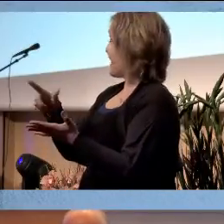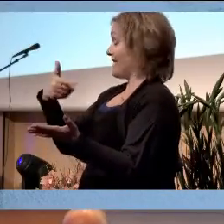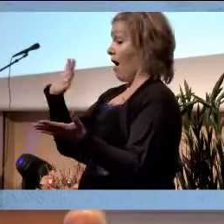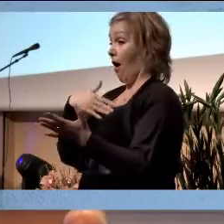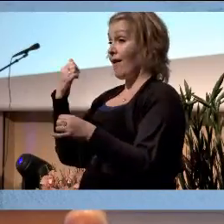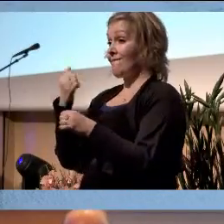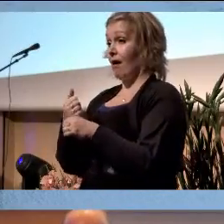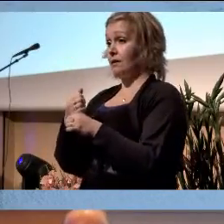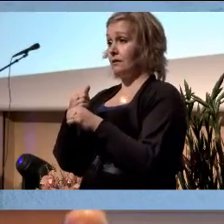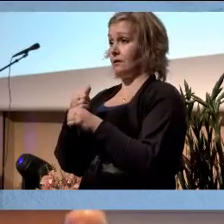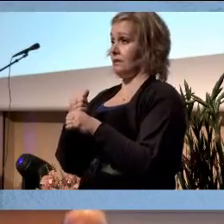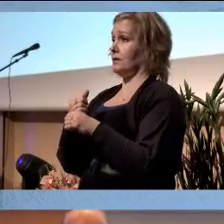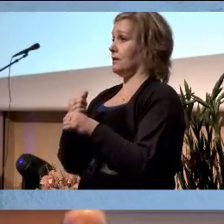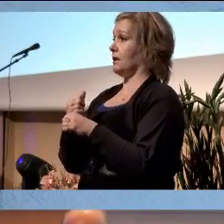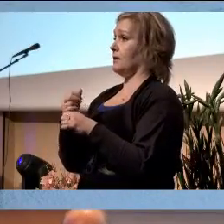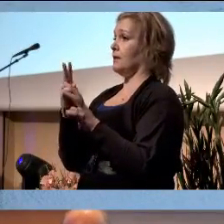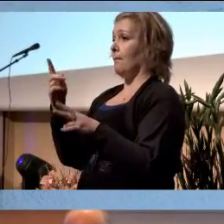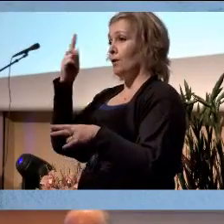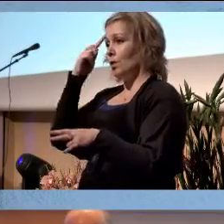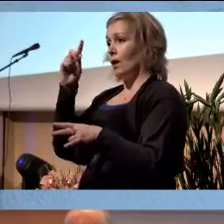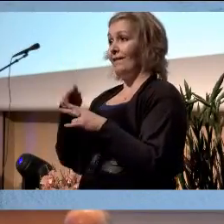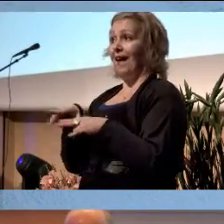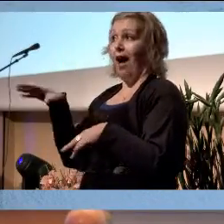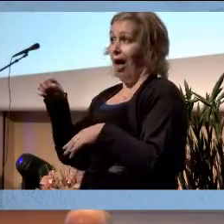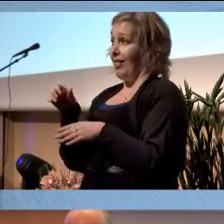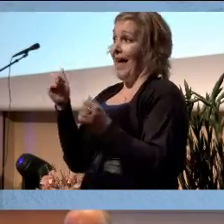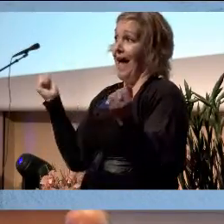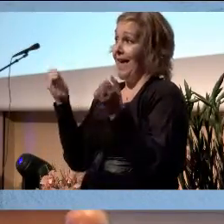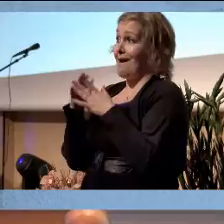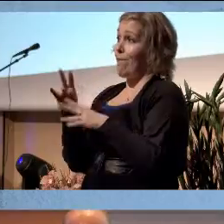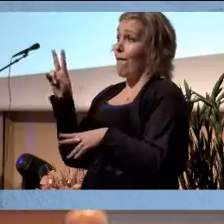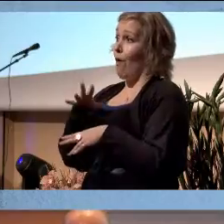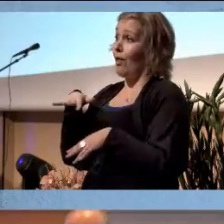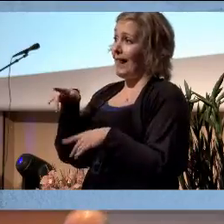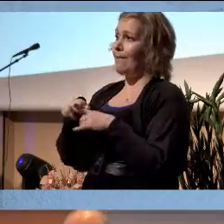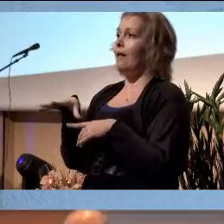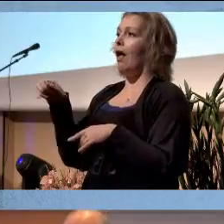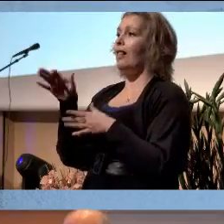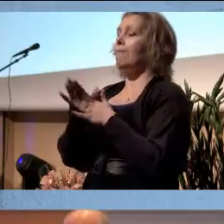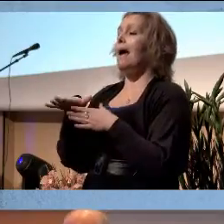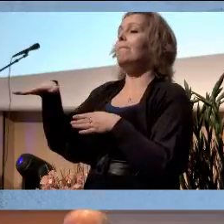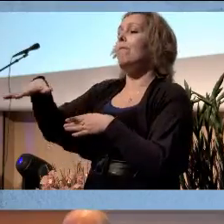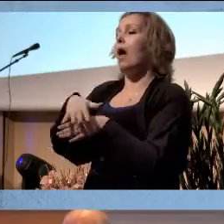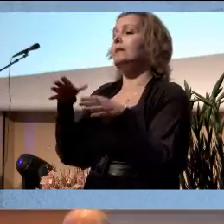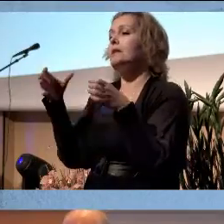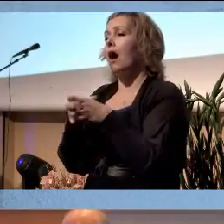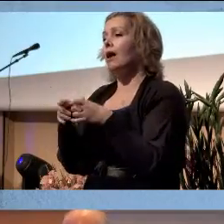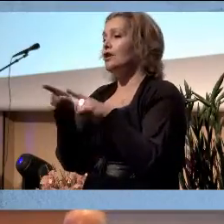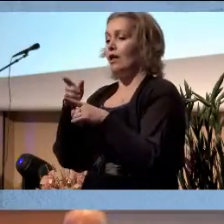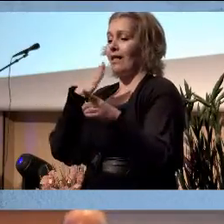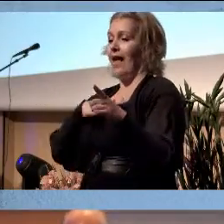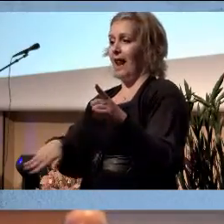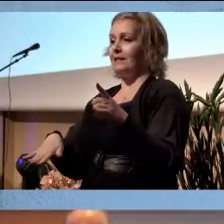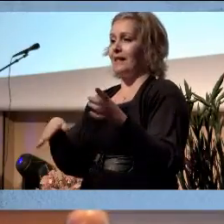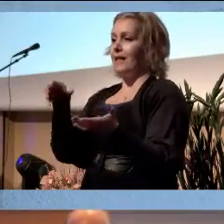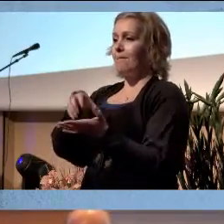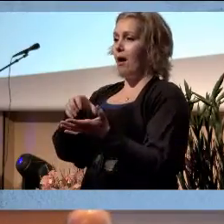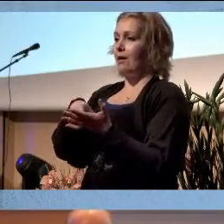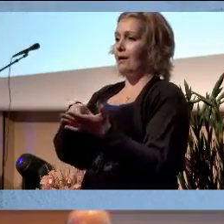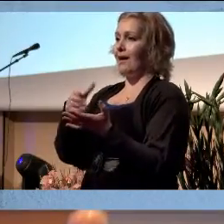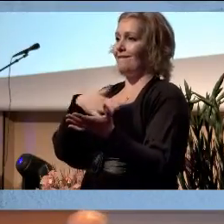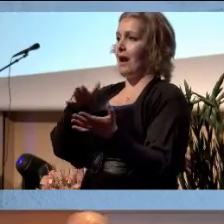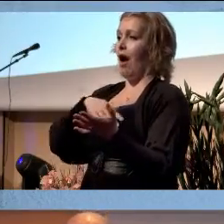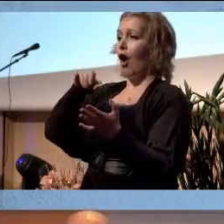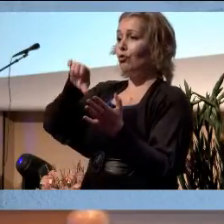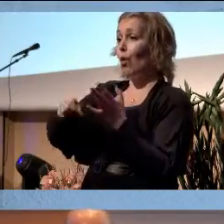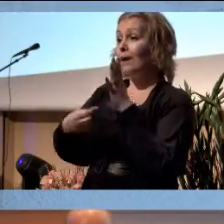har faktisk samme trøya på. Vi spiller ikke på Vålerenga alle sammen, men alle spiller på landslaget. Det er ikke sånn at helsedepartementet vil ha